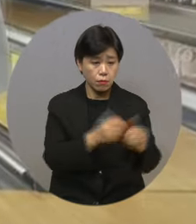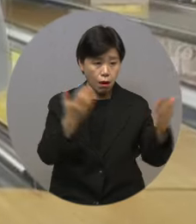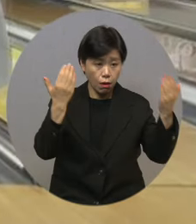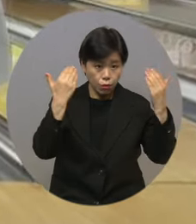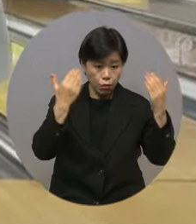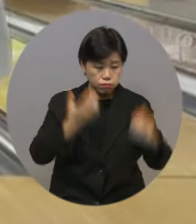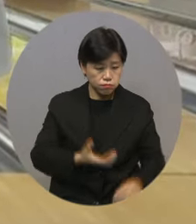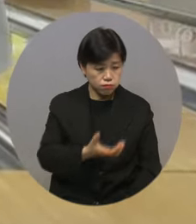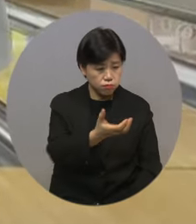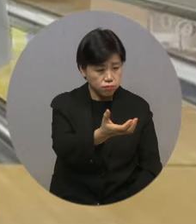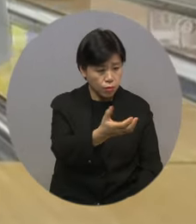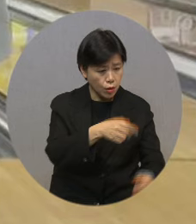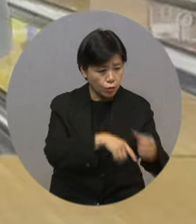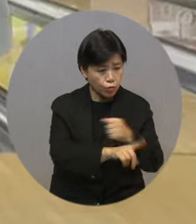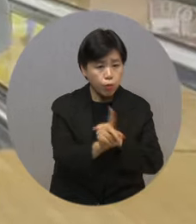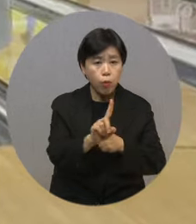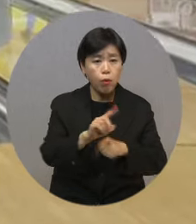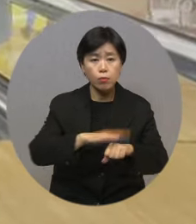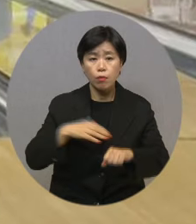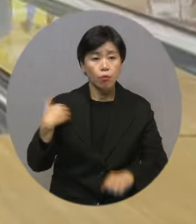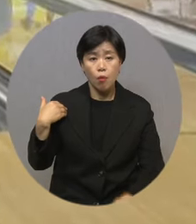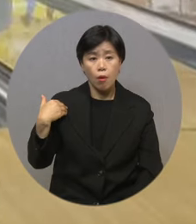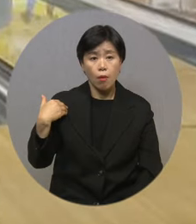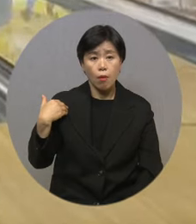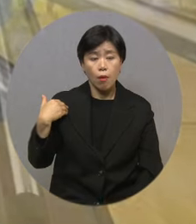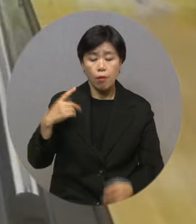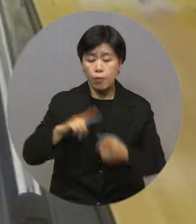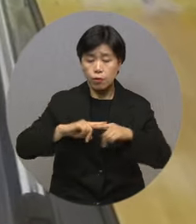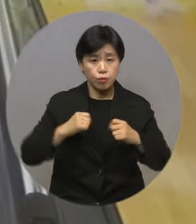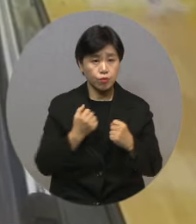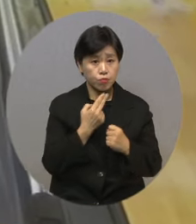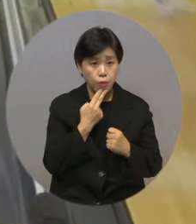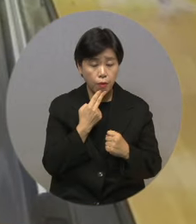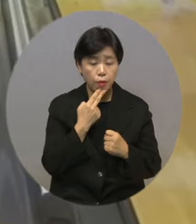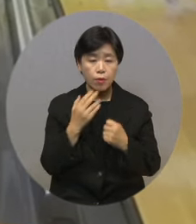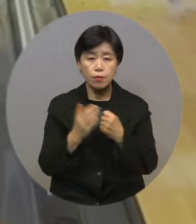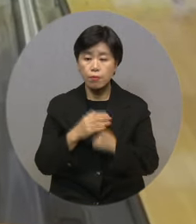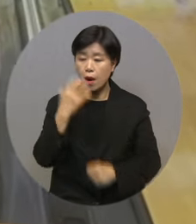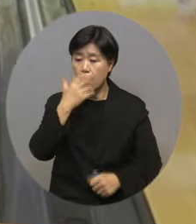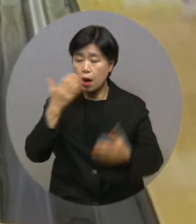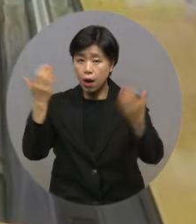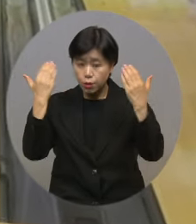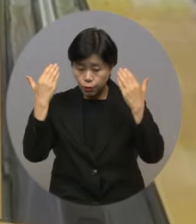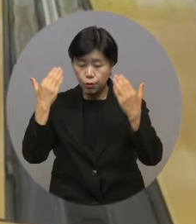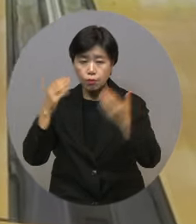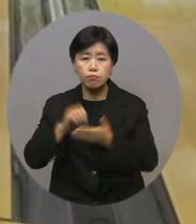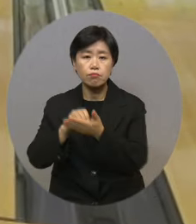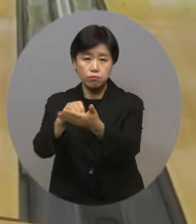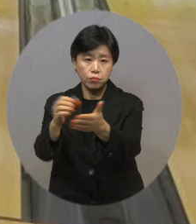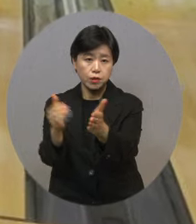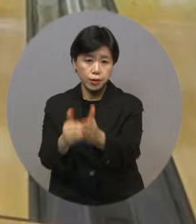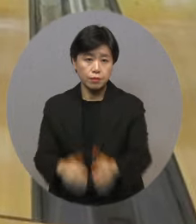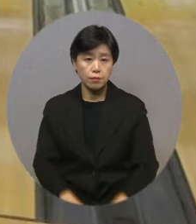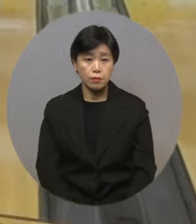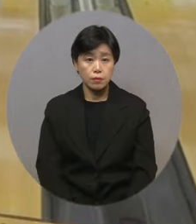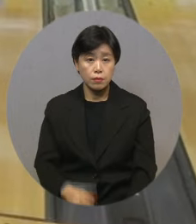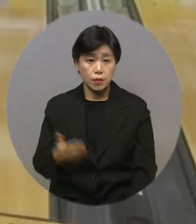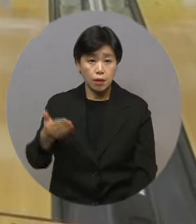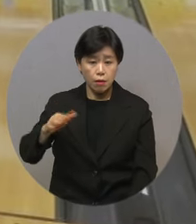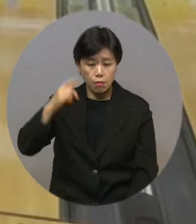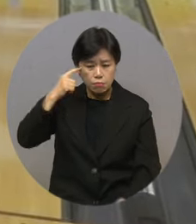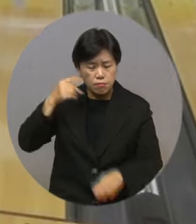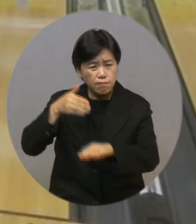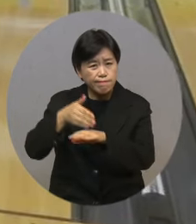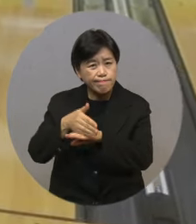가야 할 이유를 받아들이지 못한 지연 씨는 일반 중학교로 진학을 했습니다. 하지만